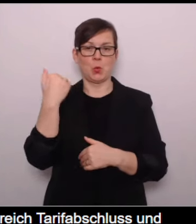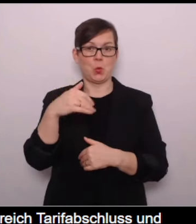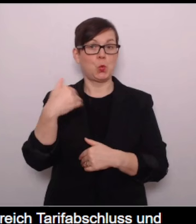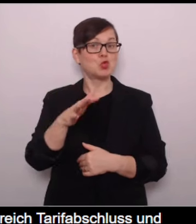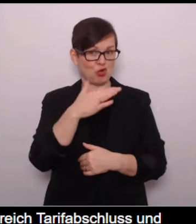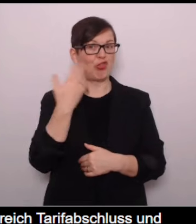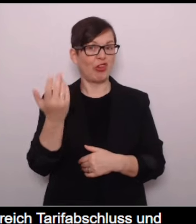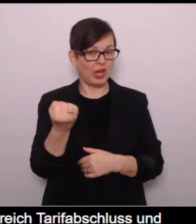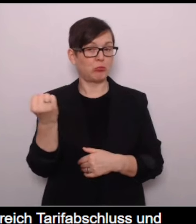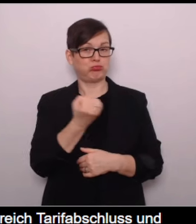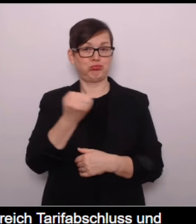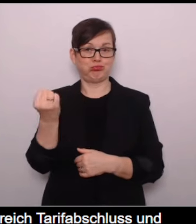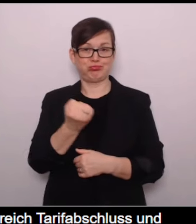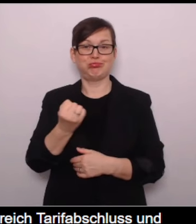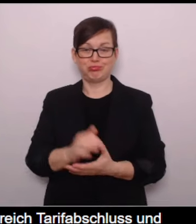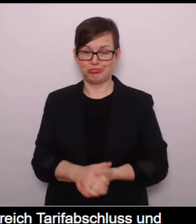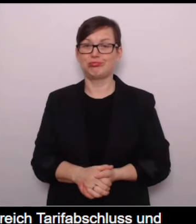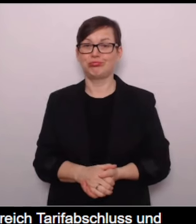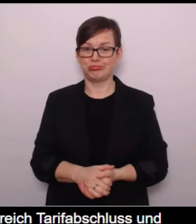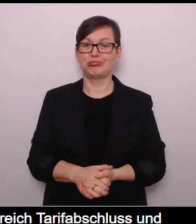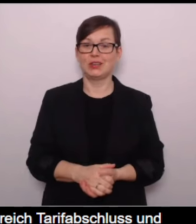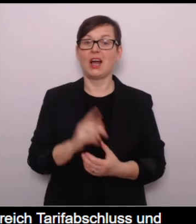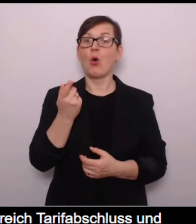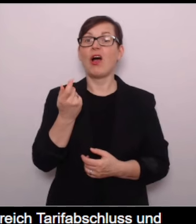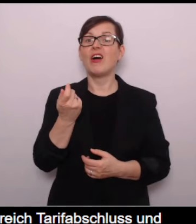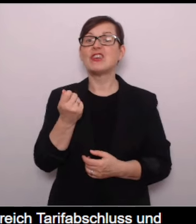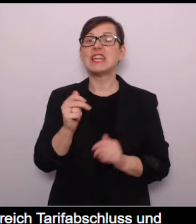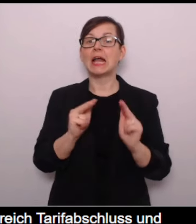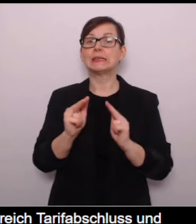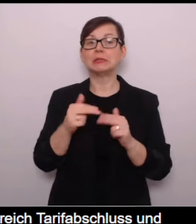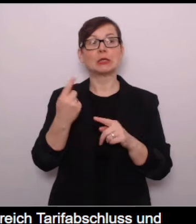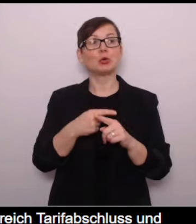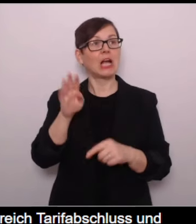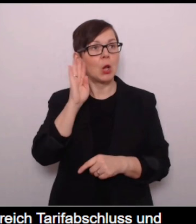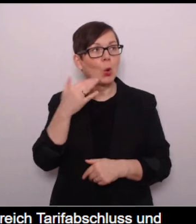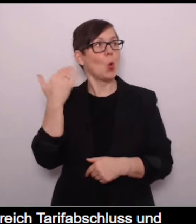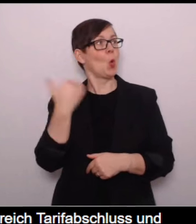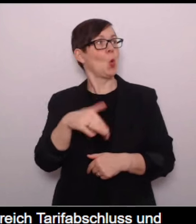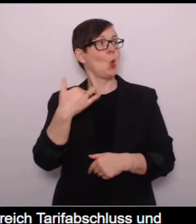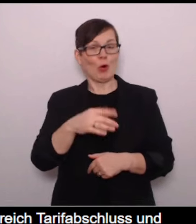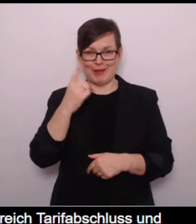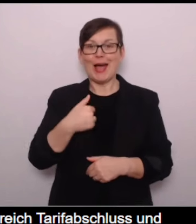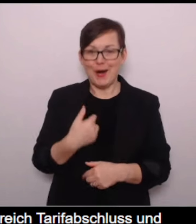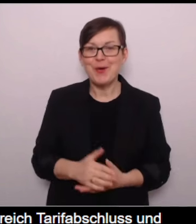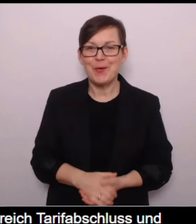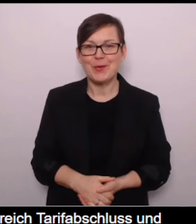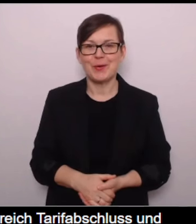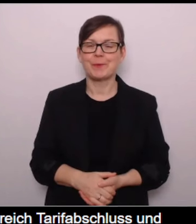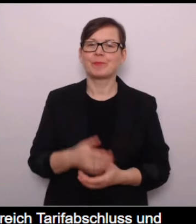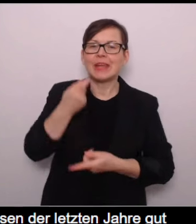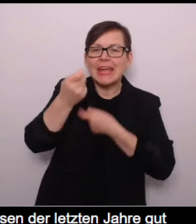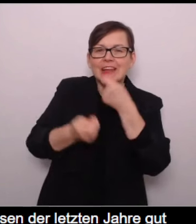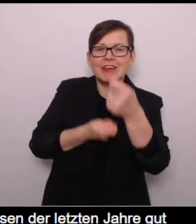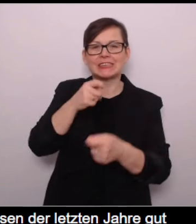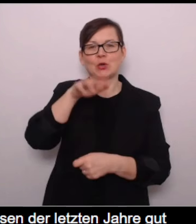150 Milliarden fast, 149 Milliarden. Das ist, glaube ich, schon eine Summe, die selbst einen